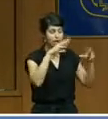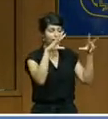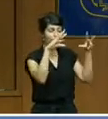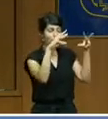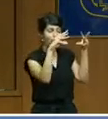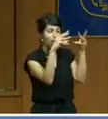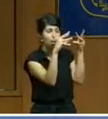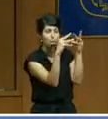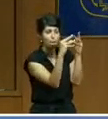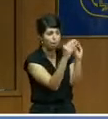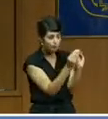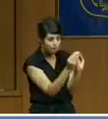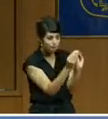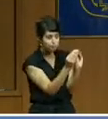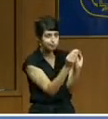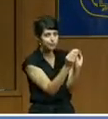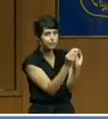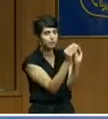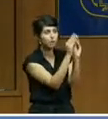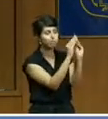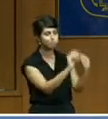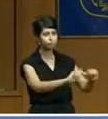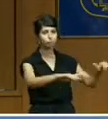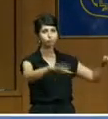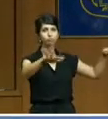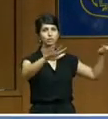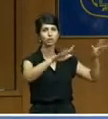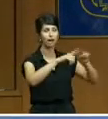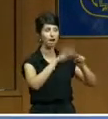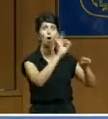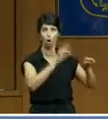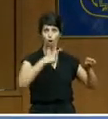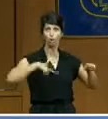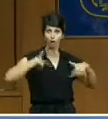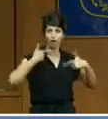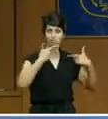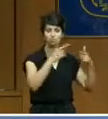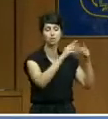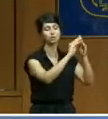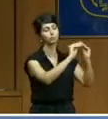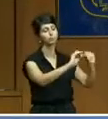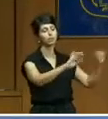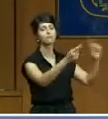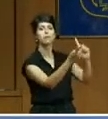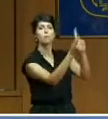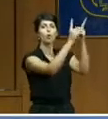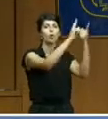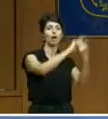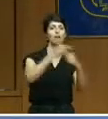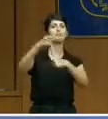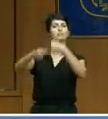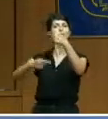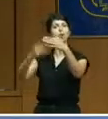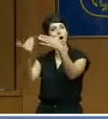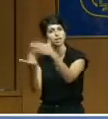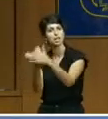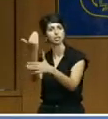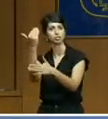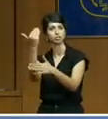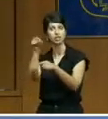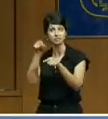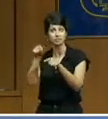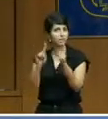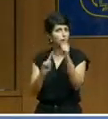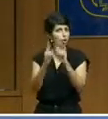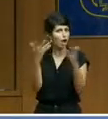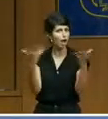לקטון בגודל, ובעצם הם נספגים לתוך המושבה בעודם בחיים, ומוחלפים על ידי הדור החדש. והדבר